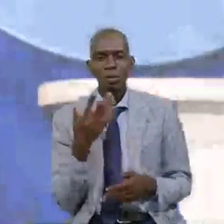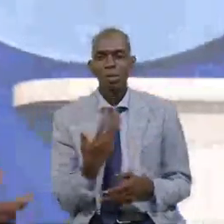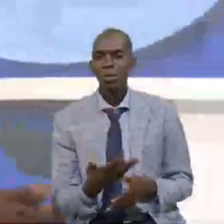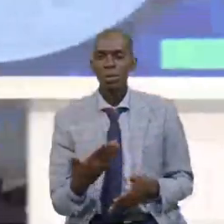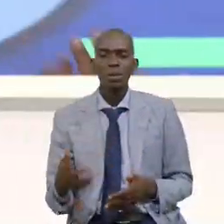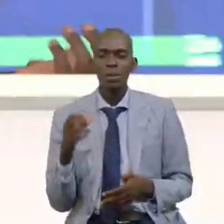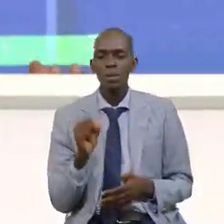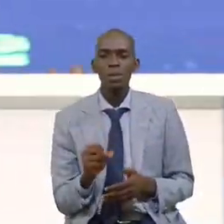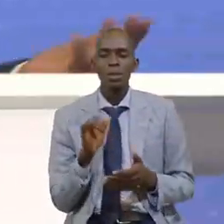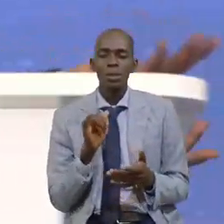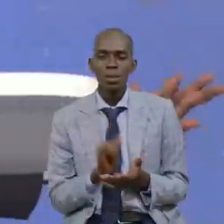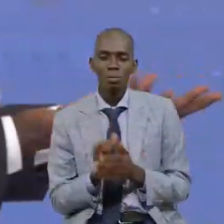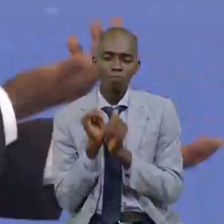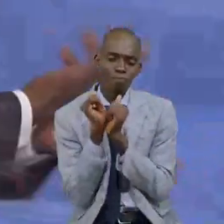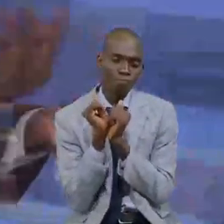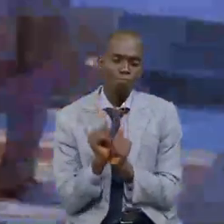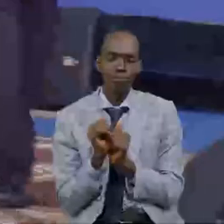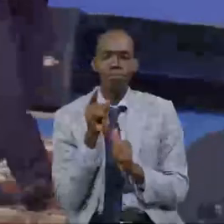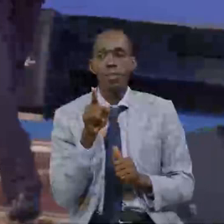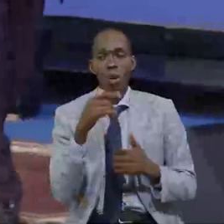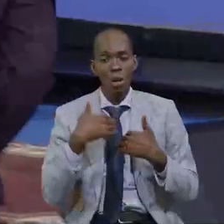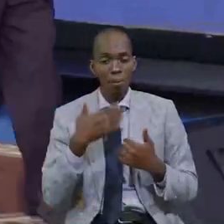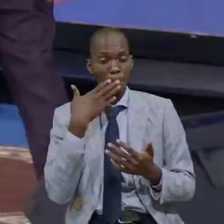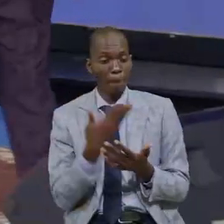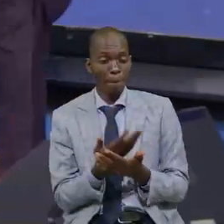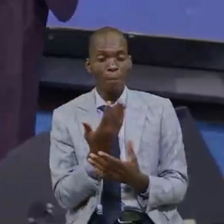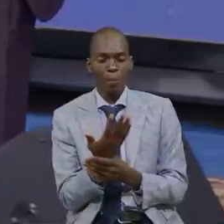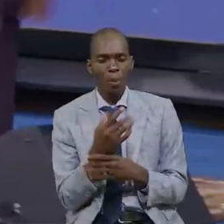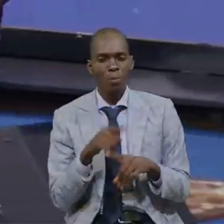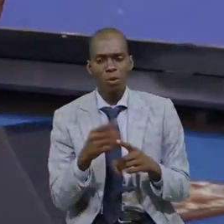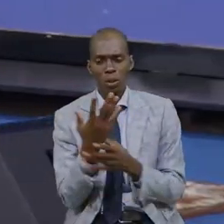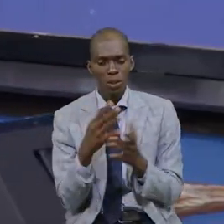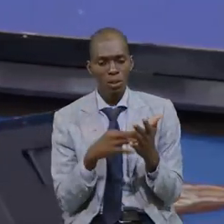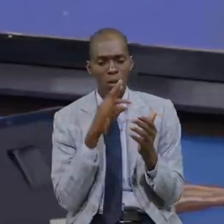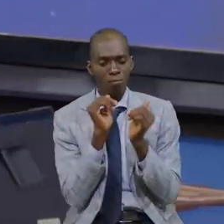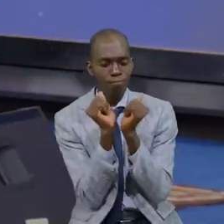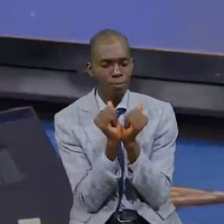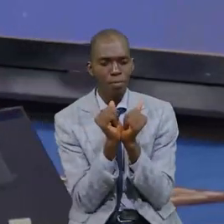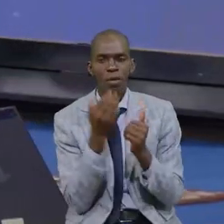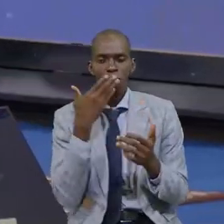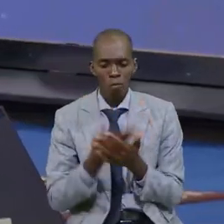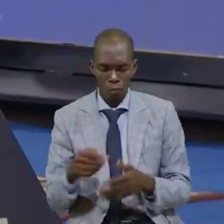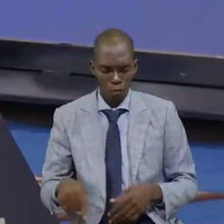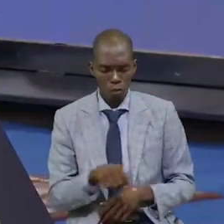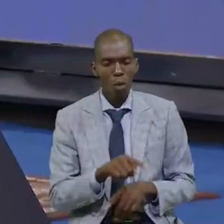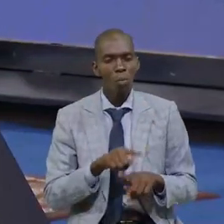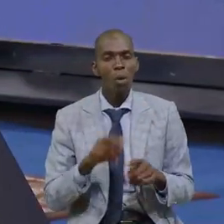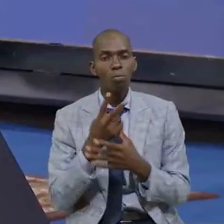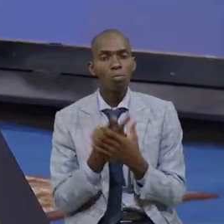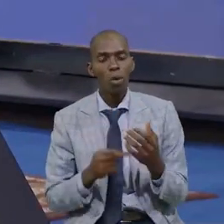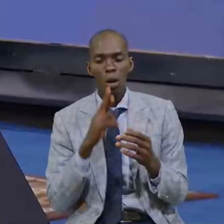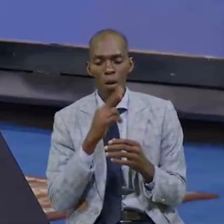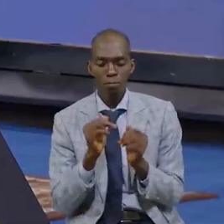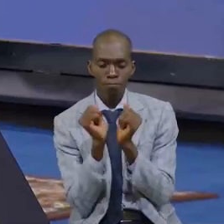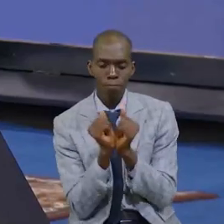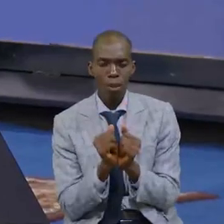liens, bandes, toutes les choses qui te liaient. Tu as de bonnes mains, mais elles sont liées. De bons pieds, mais tes pieds sont liés. Un bon esprit, mais